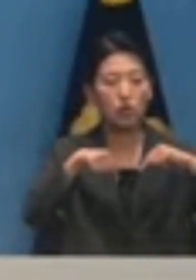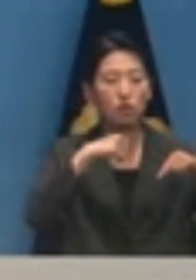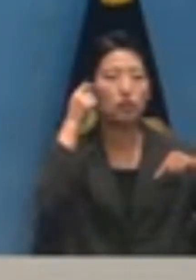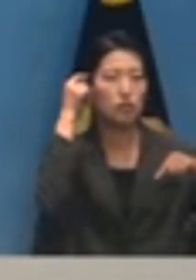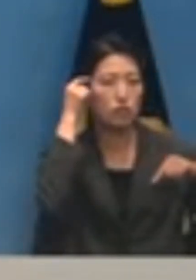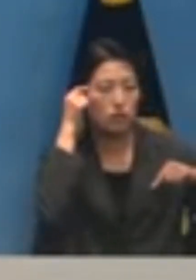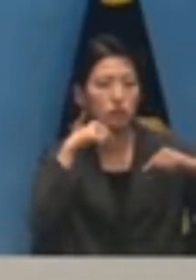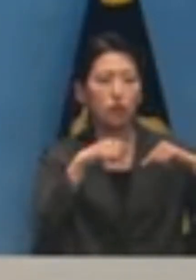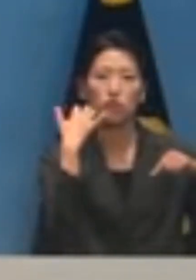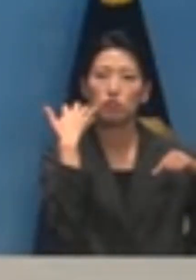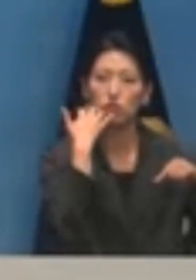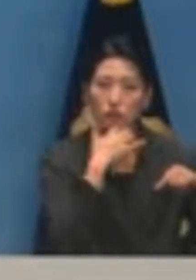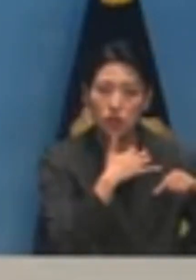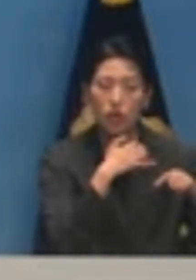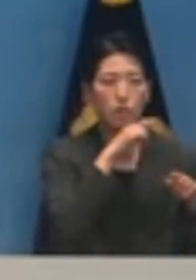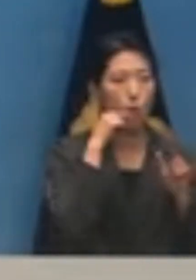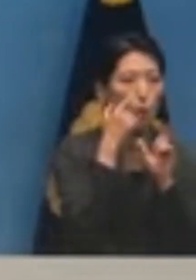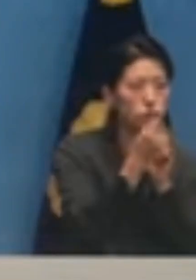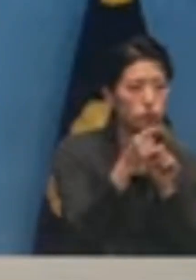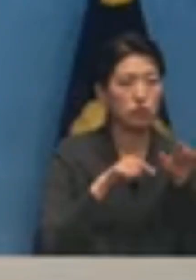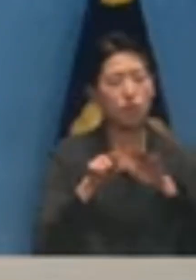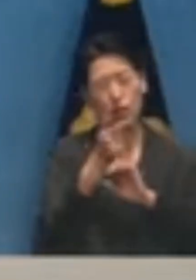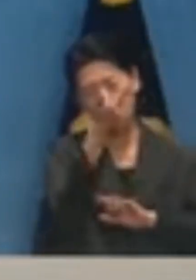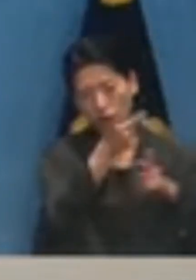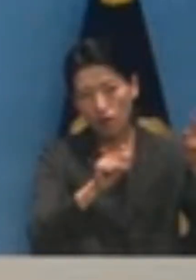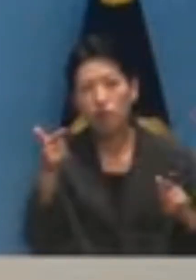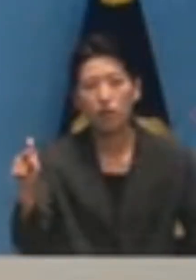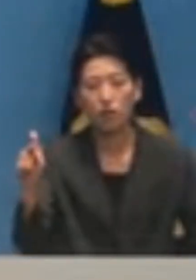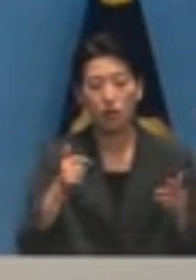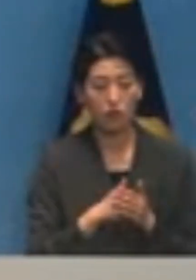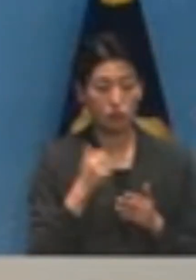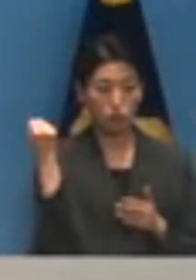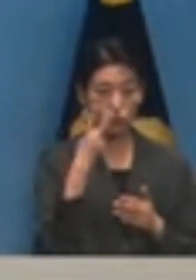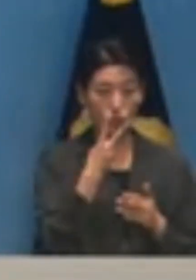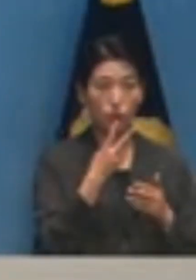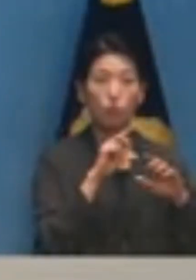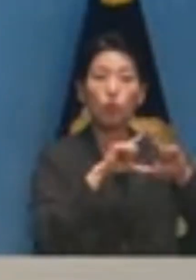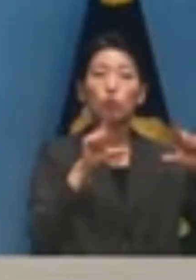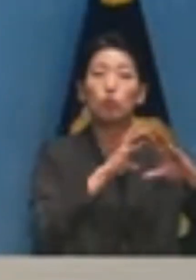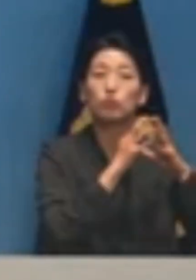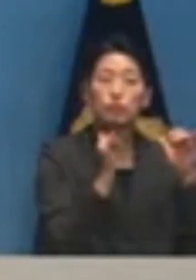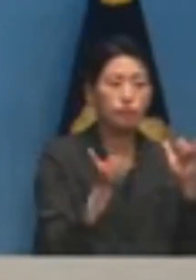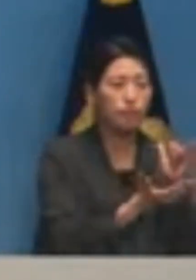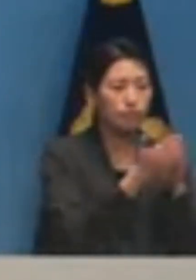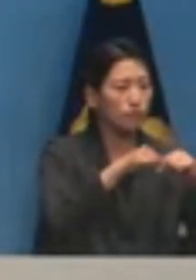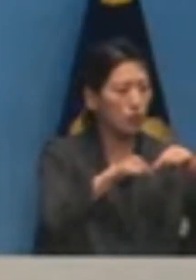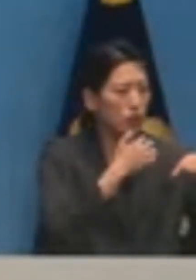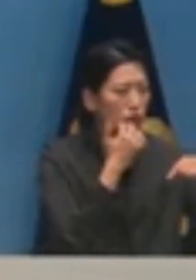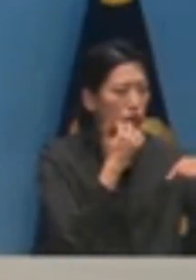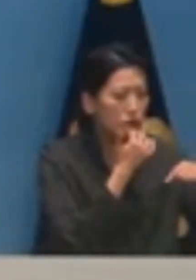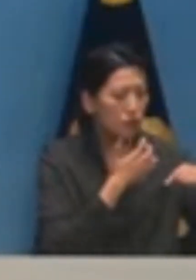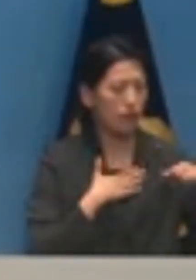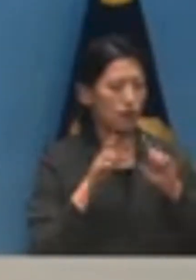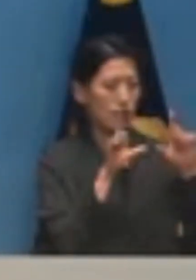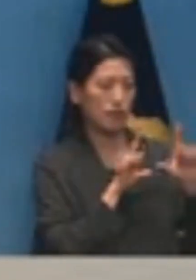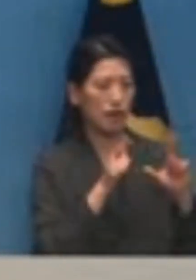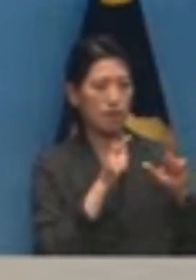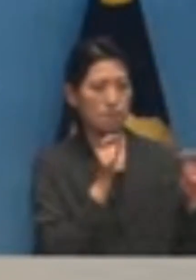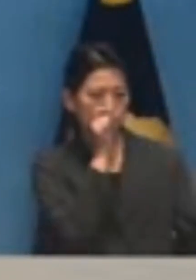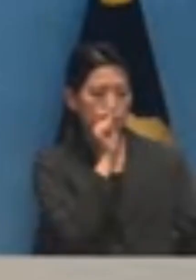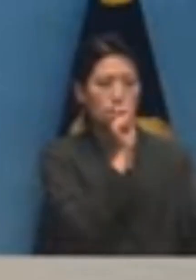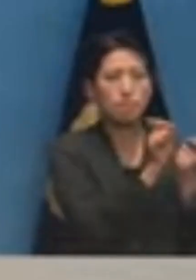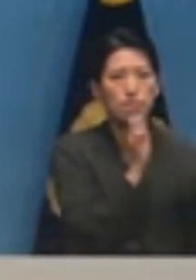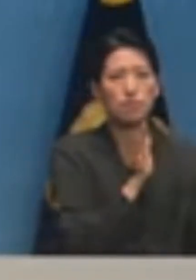어른들에게도 정치적 이슈는 삶과 생계가 연관된 중요한 부분이고 그렇기 때문에 정치적으로 혼란한 시기에는